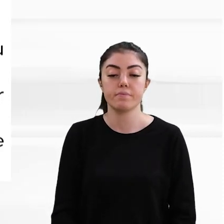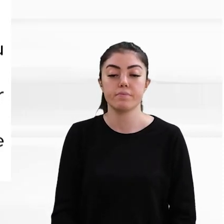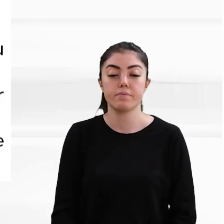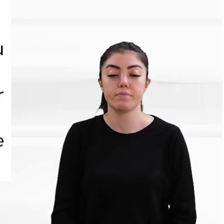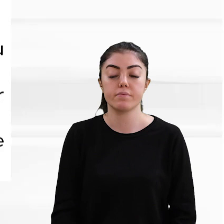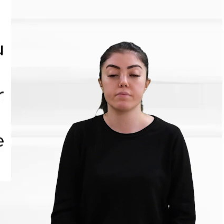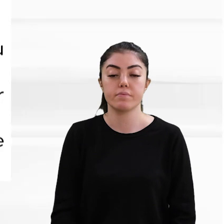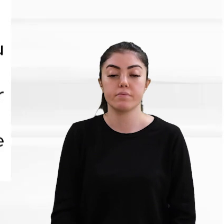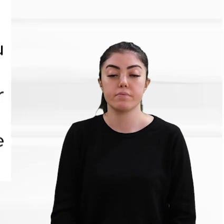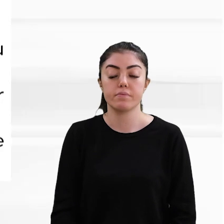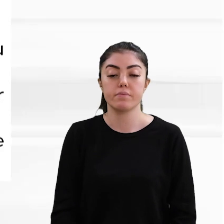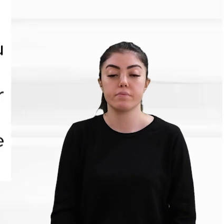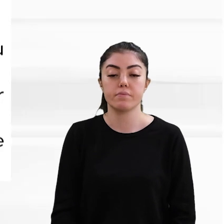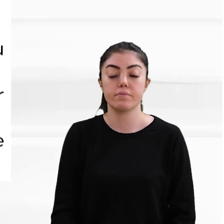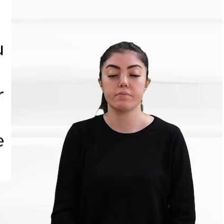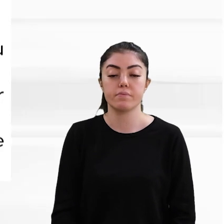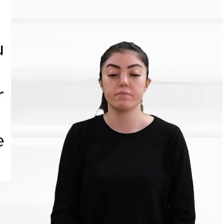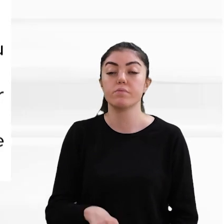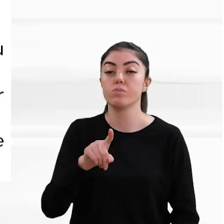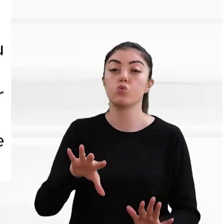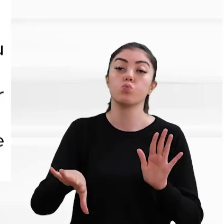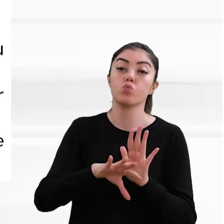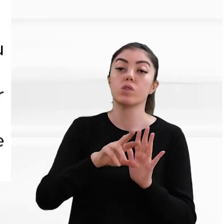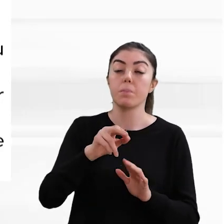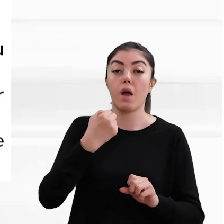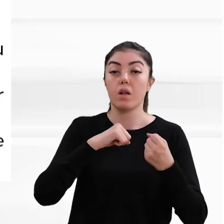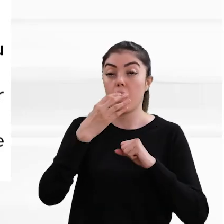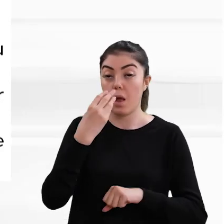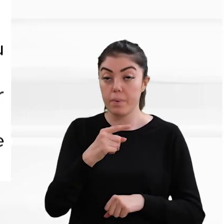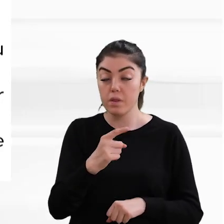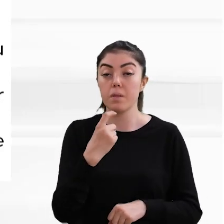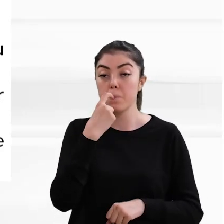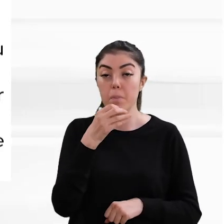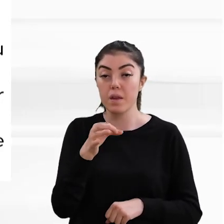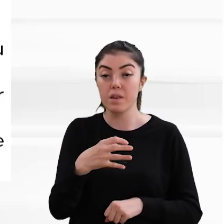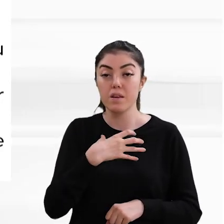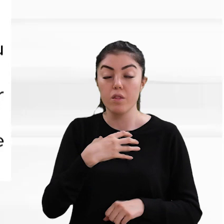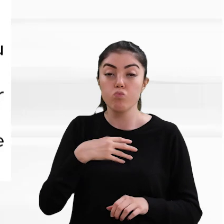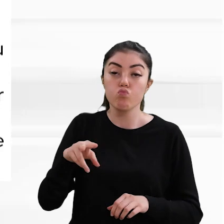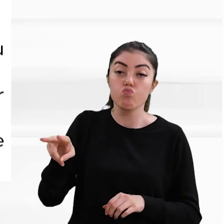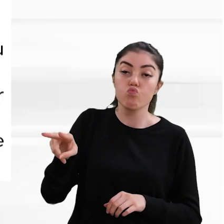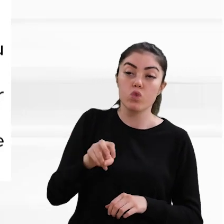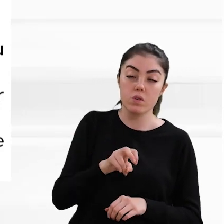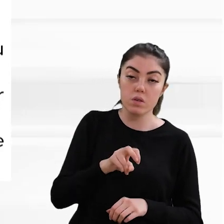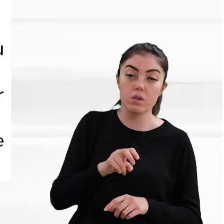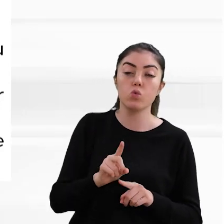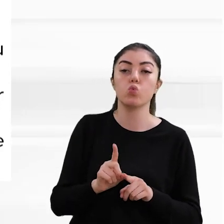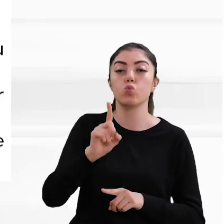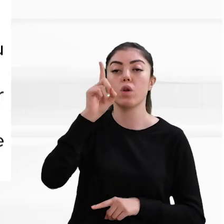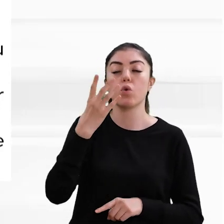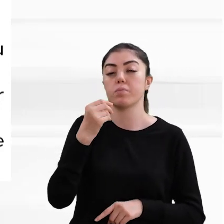Yani bir nevi mıknatıs olarak davranacaktır. Burası mıknatıs gibi davranınca demir bilyeyi kendisine doğru